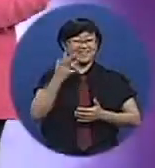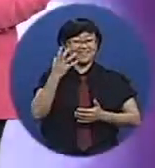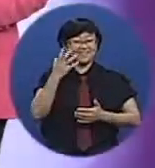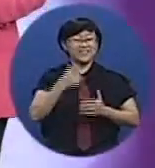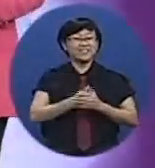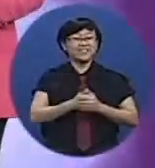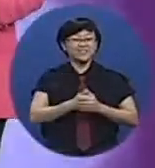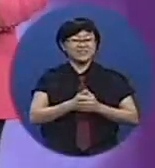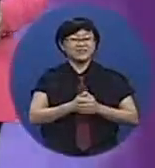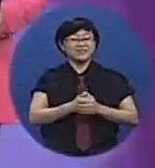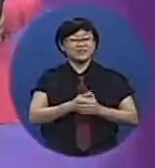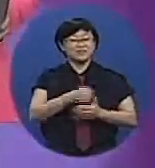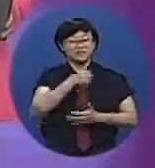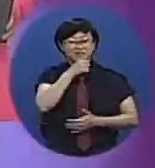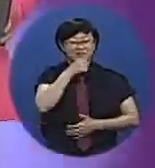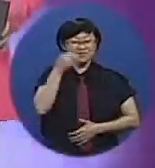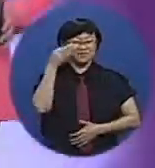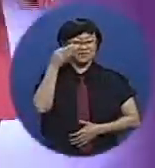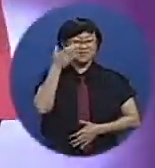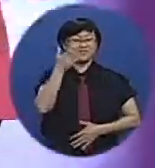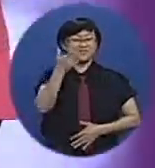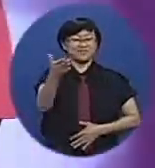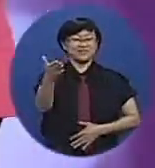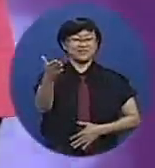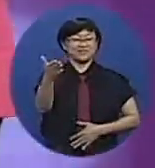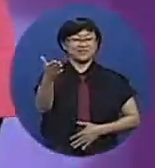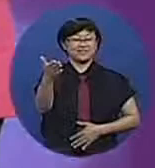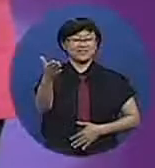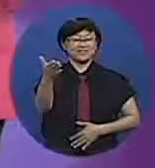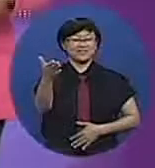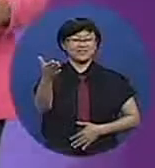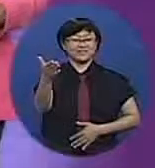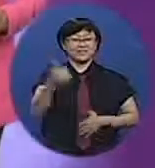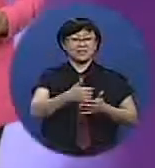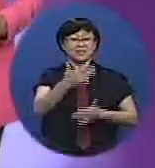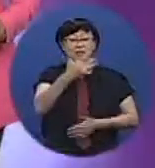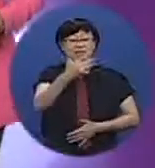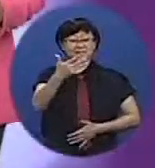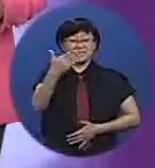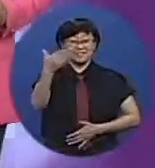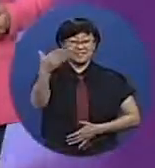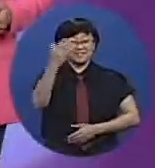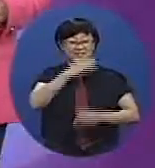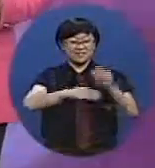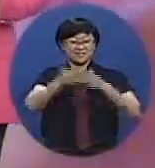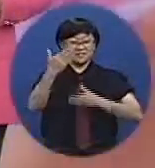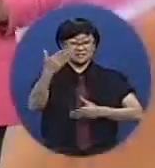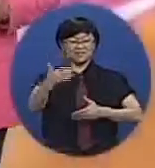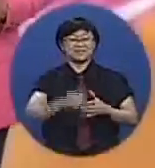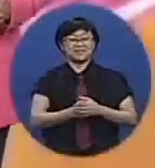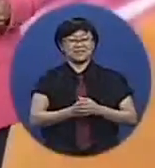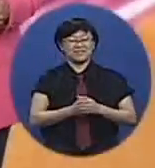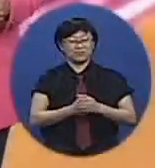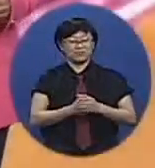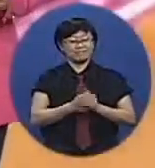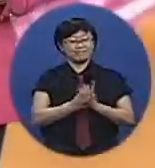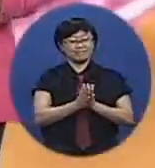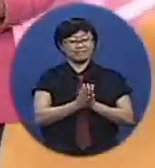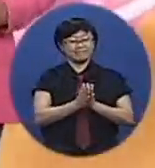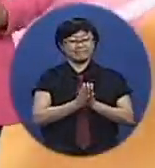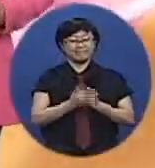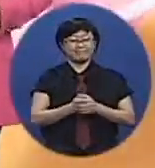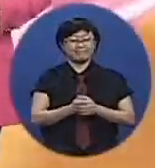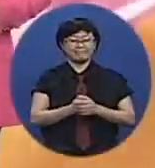불러주셨습니다. 점수 보겠습니다. 점수 주세요. 8점 8점 9점 보너스 9점입니다.